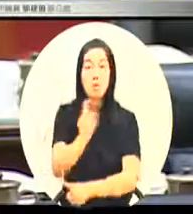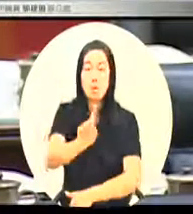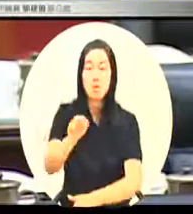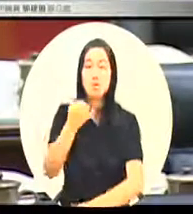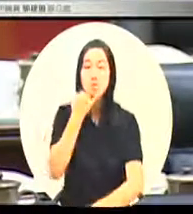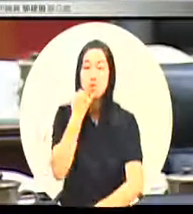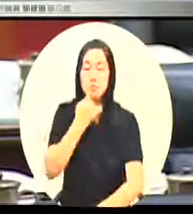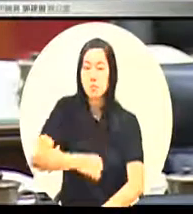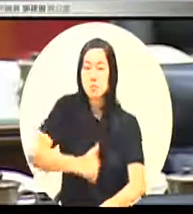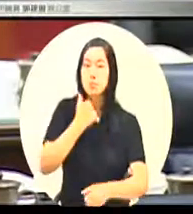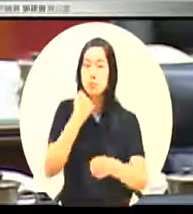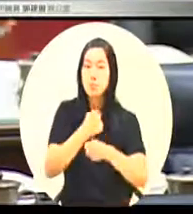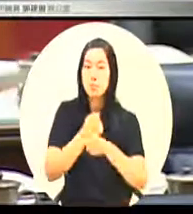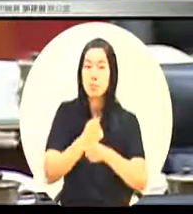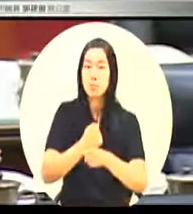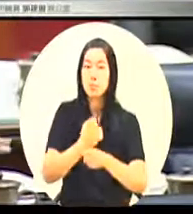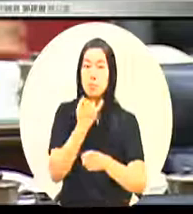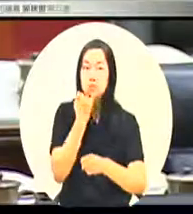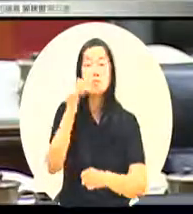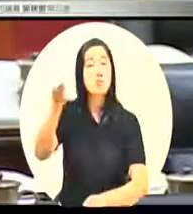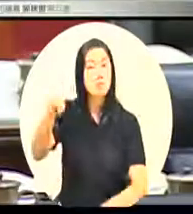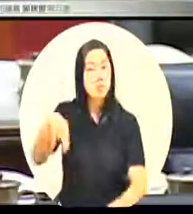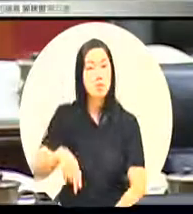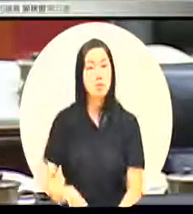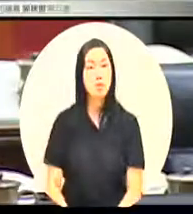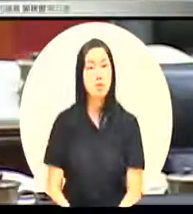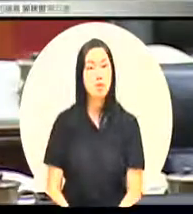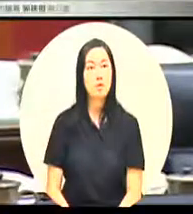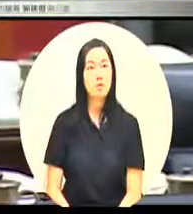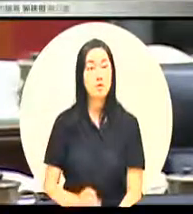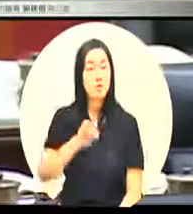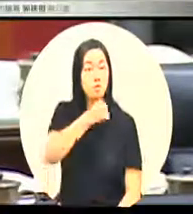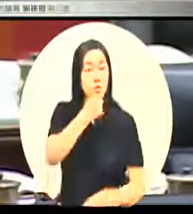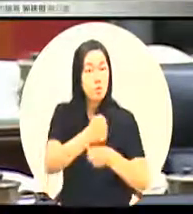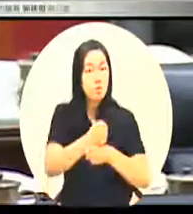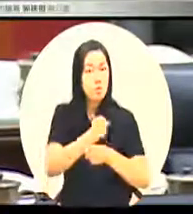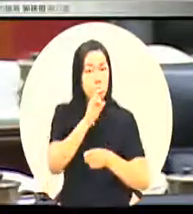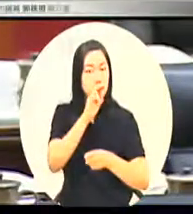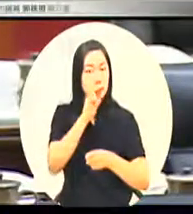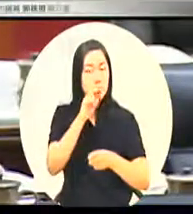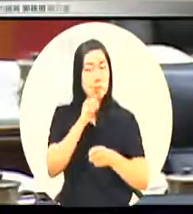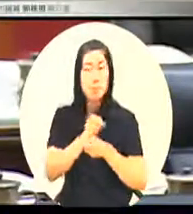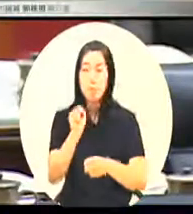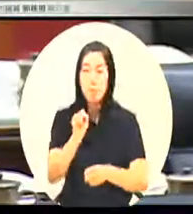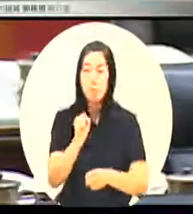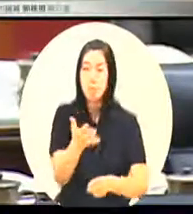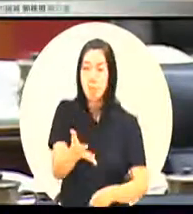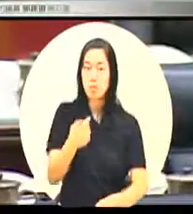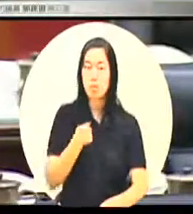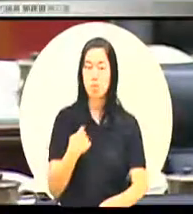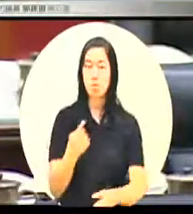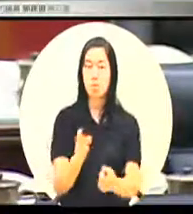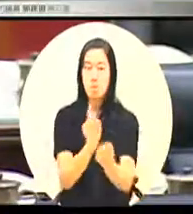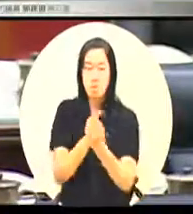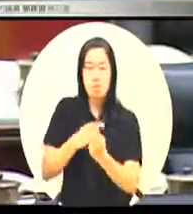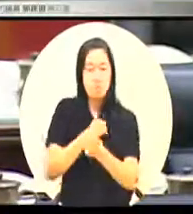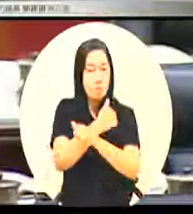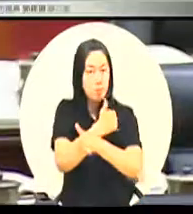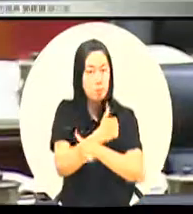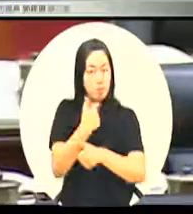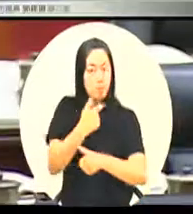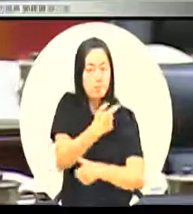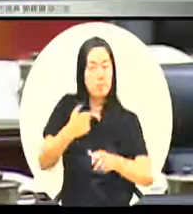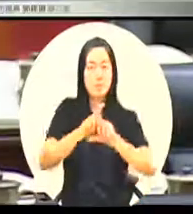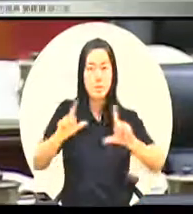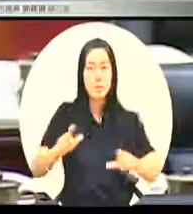以实施可行的政策，不会做不到。问题是对咱的考验真大。我们